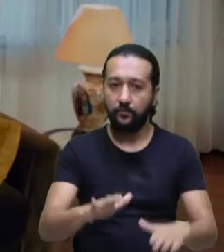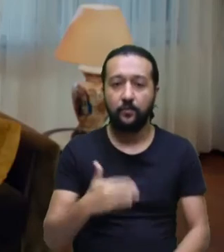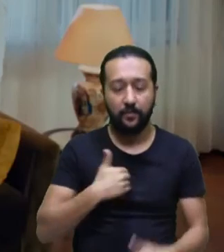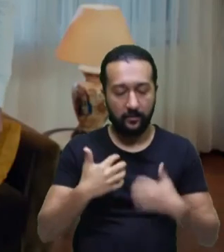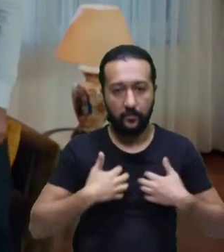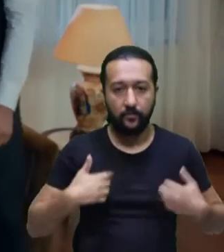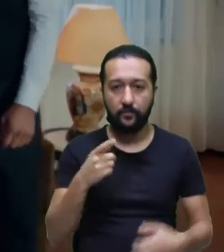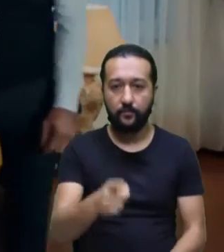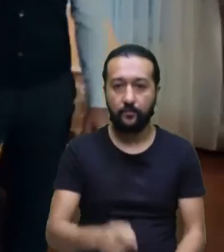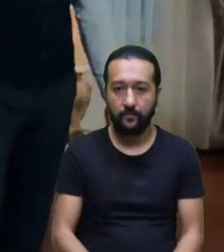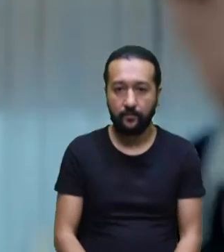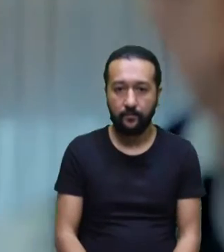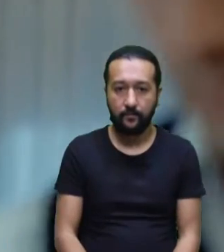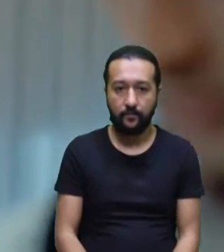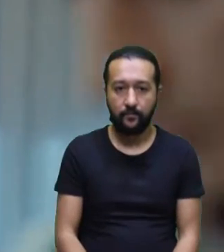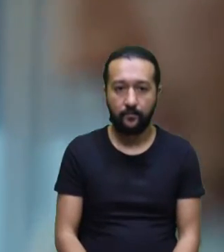bakın. Bana güvenin.